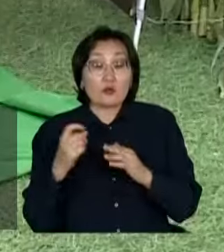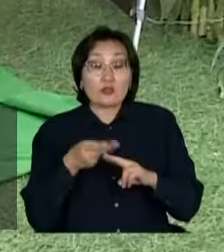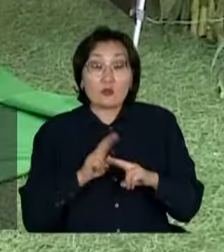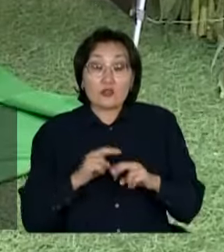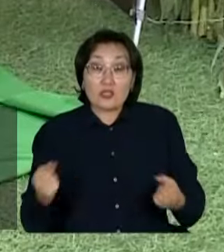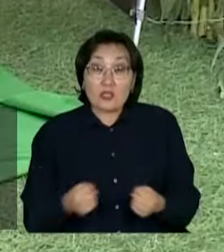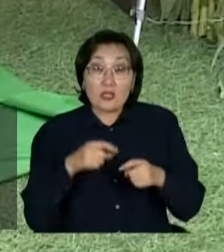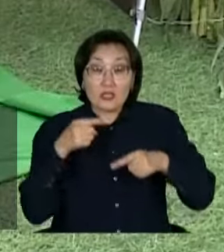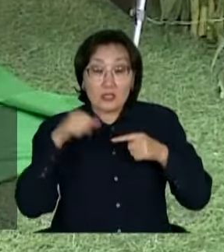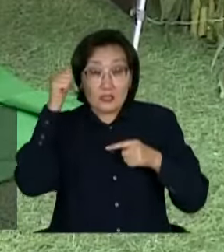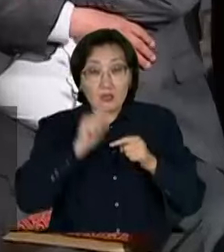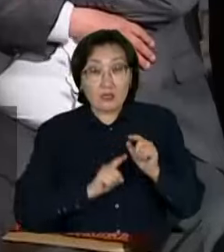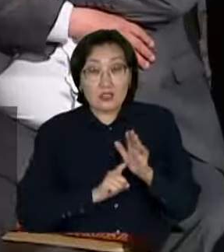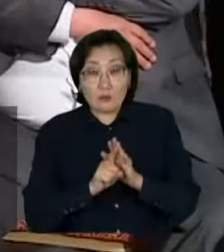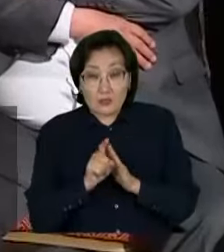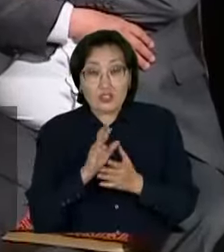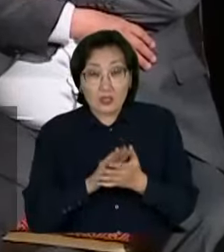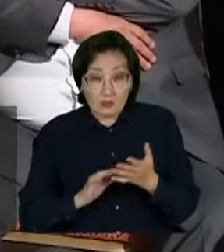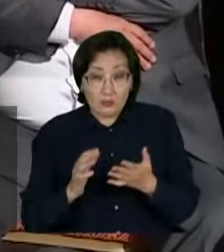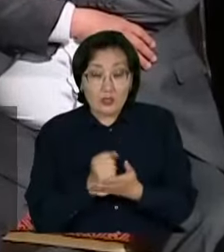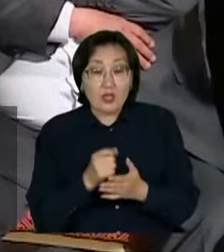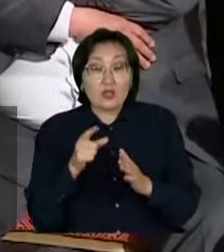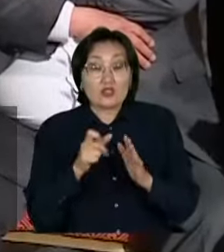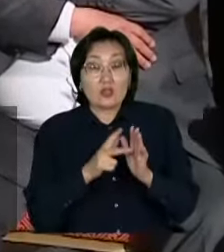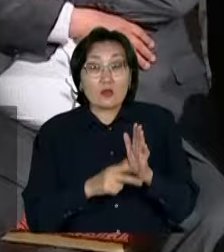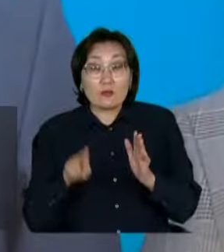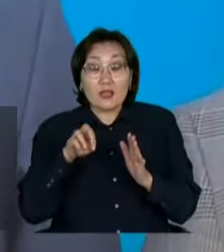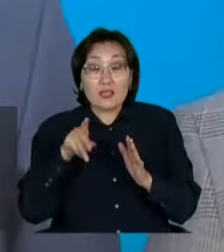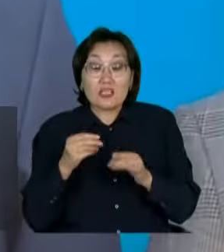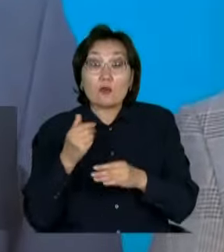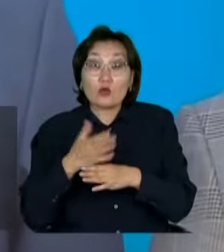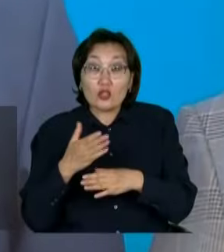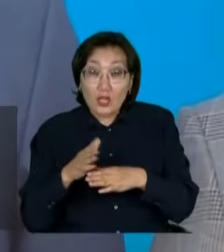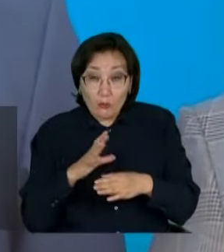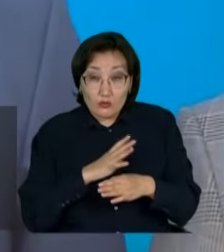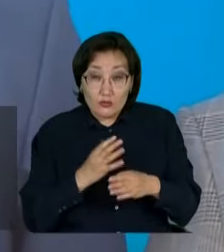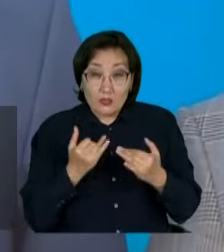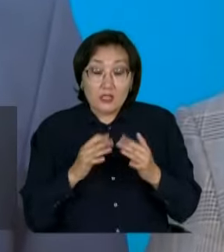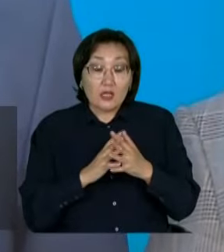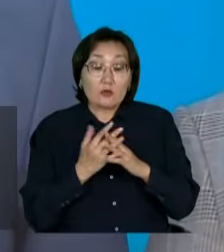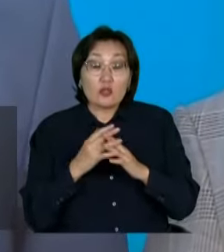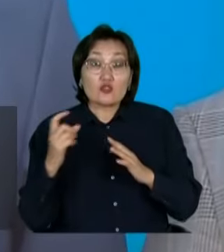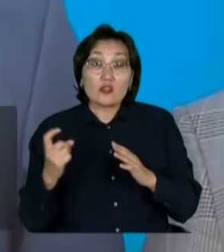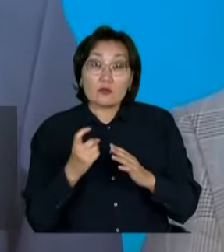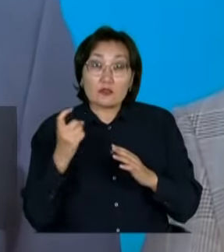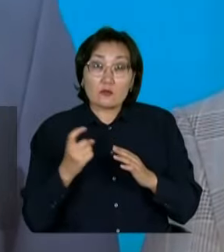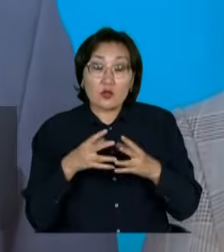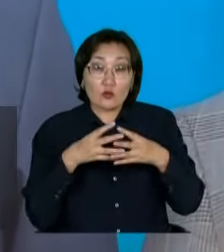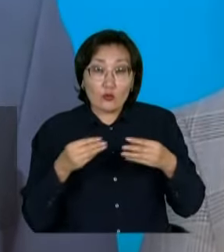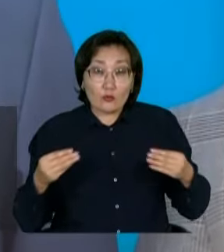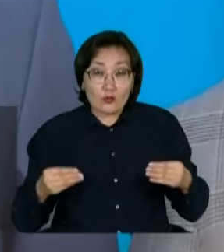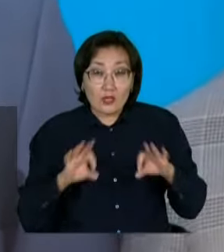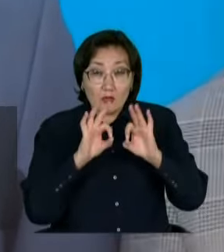қолдау келер жылда жалғасын таппақ. Бұрын 180 миллиард қаржы болатын болса, ауыл шаруашылығының көктемдігі мен